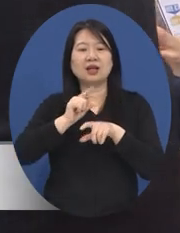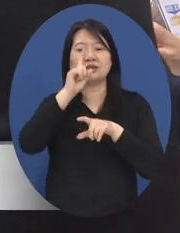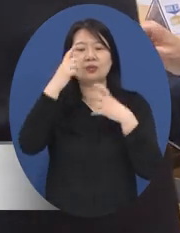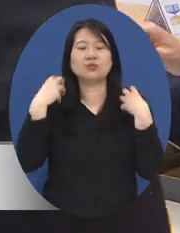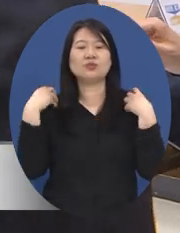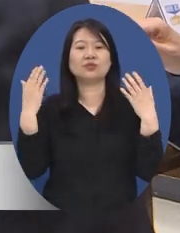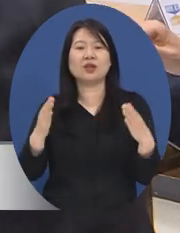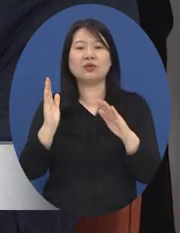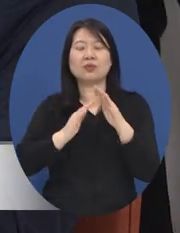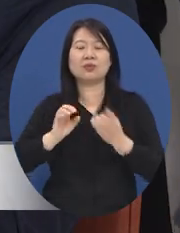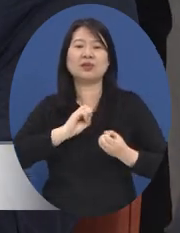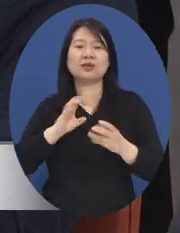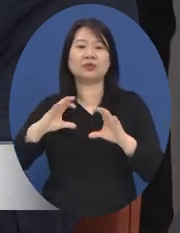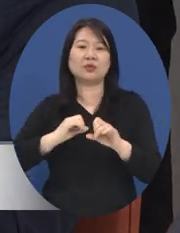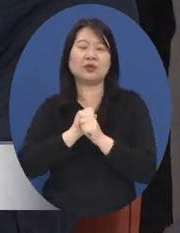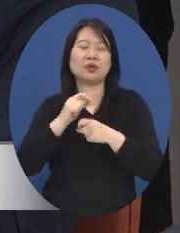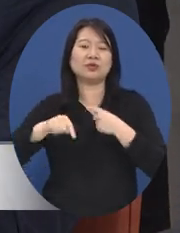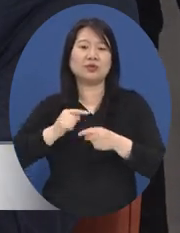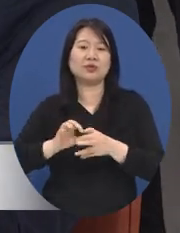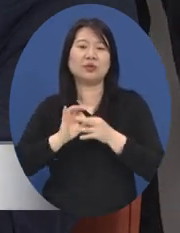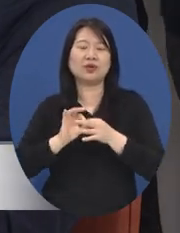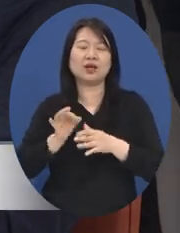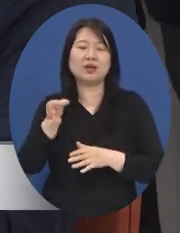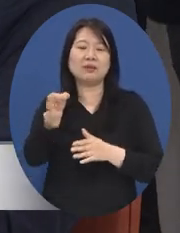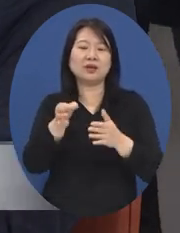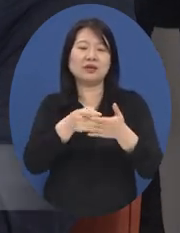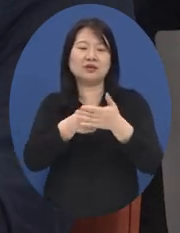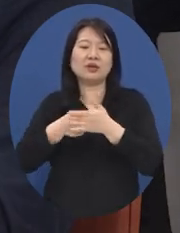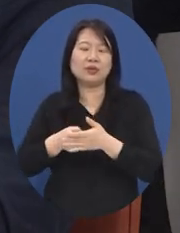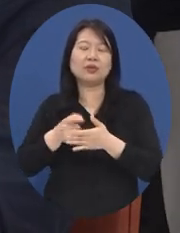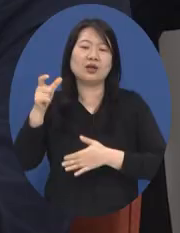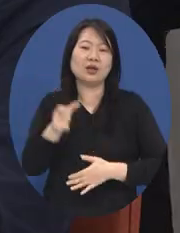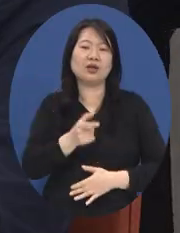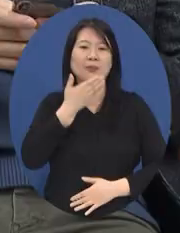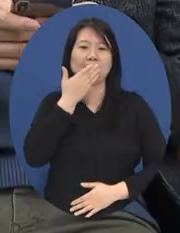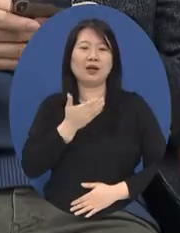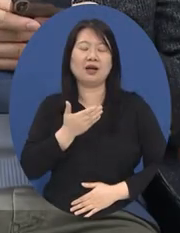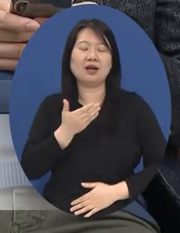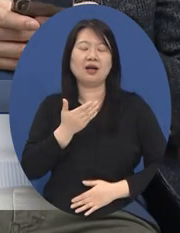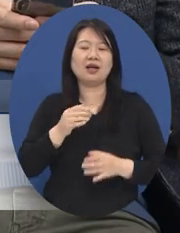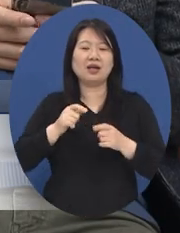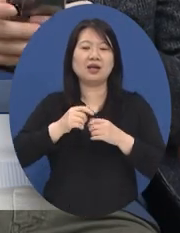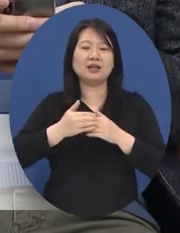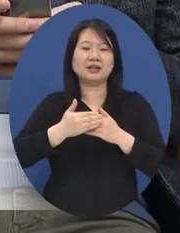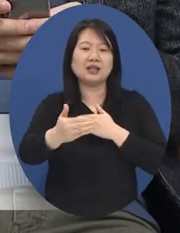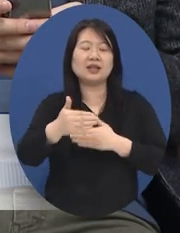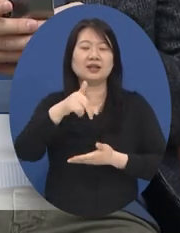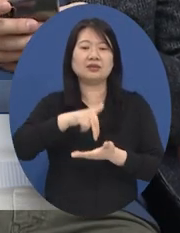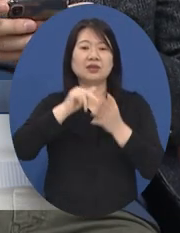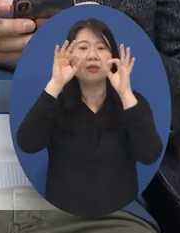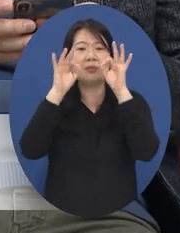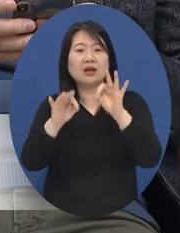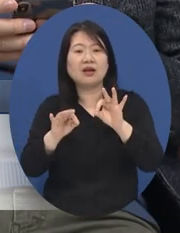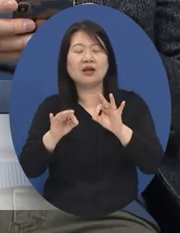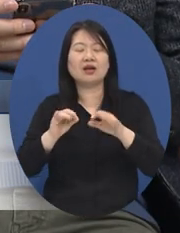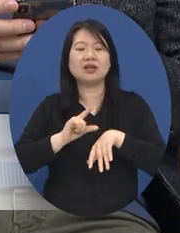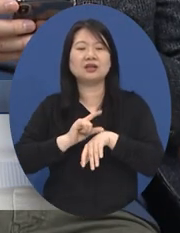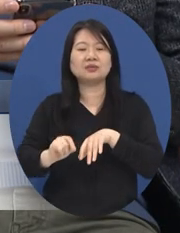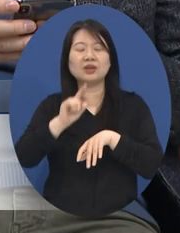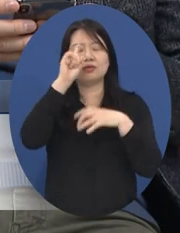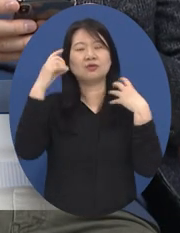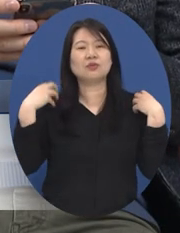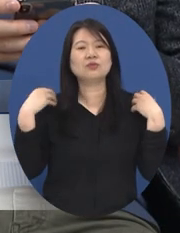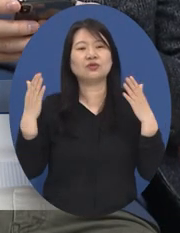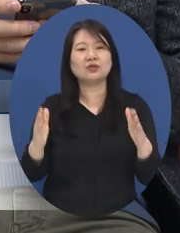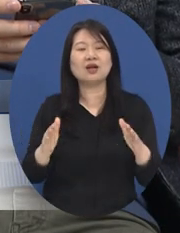간의 공공배달앱 통합 운영으로 하는 비용 절감도 강조했습니다. 장기적으로 봐서는